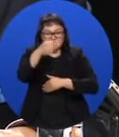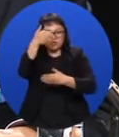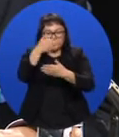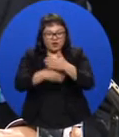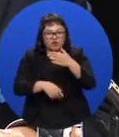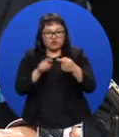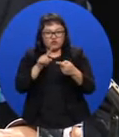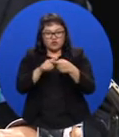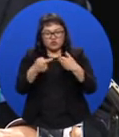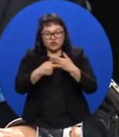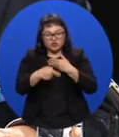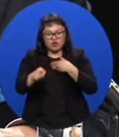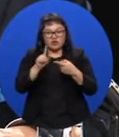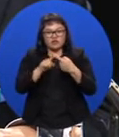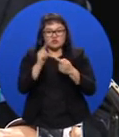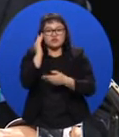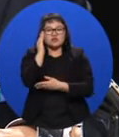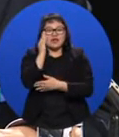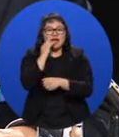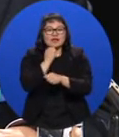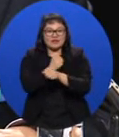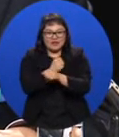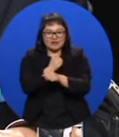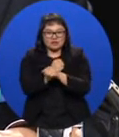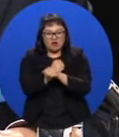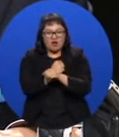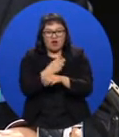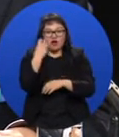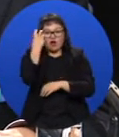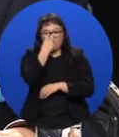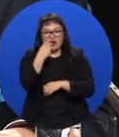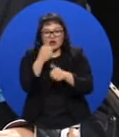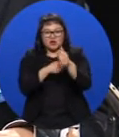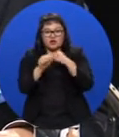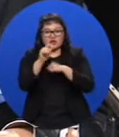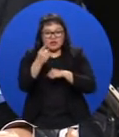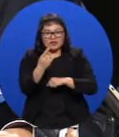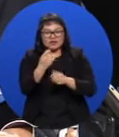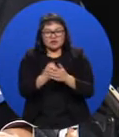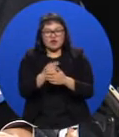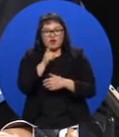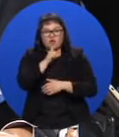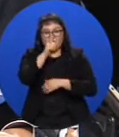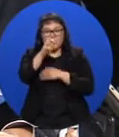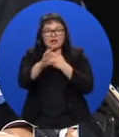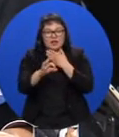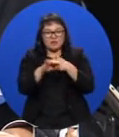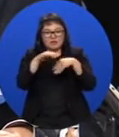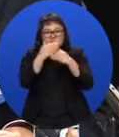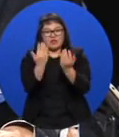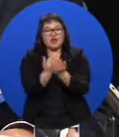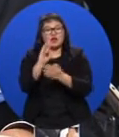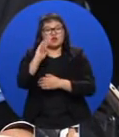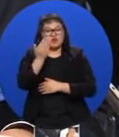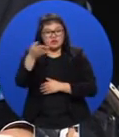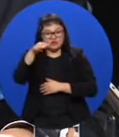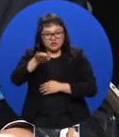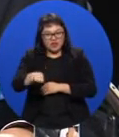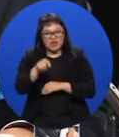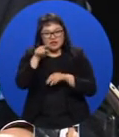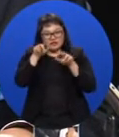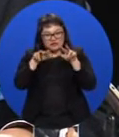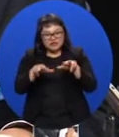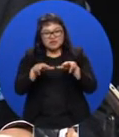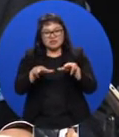있다든지 기타 등등을 이야기해서 선관위로 하여금 검찰에 고발하면은 다 예. 되는데 왜 그걸